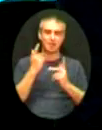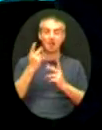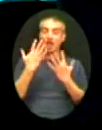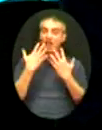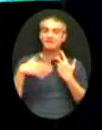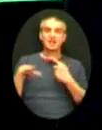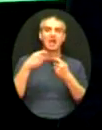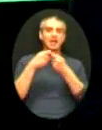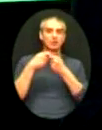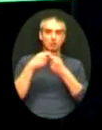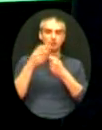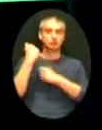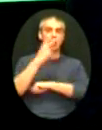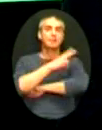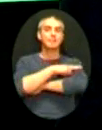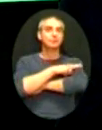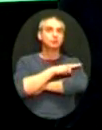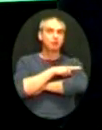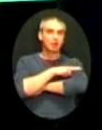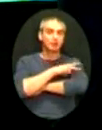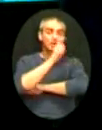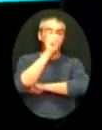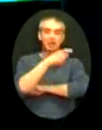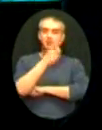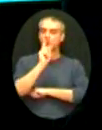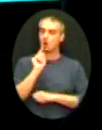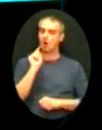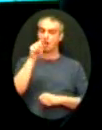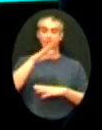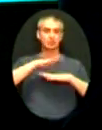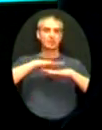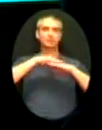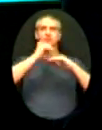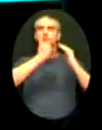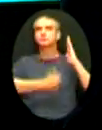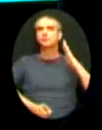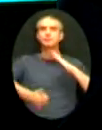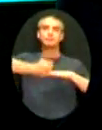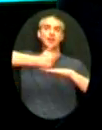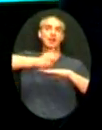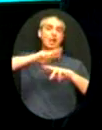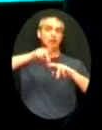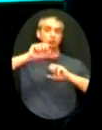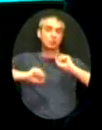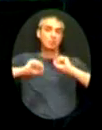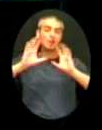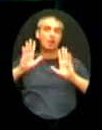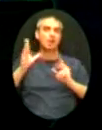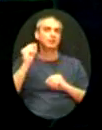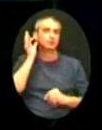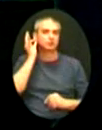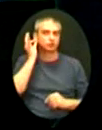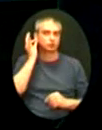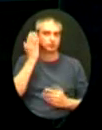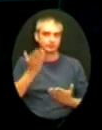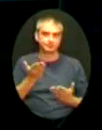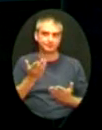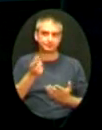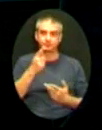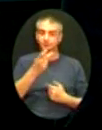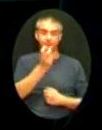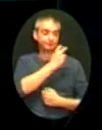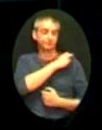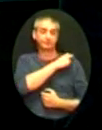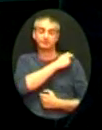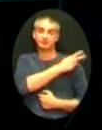האווירה הארגונית ששוררת במשטרה, שבה בן אדם יכול להגיע לתפקיד כל כך בכיר אחרי שהוא מתנהל כך עם נשים, שבה